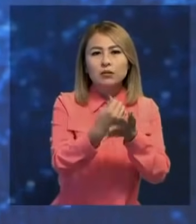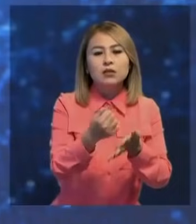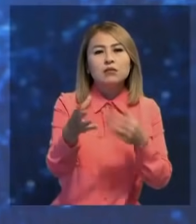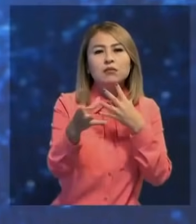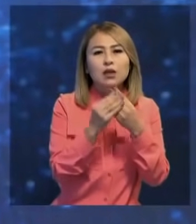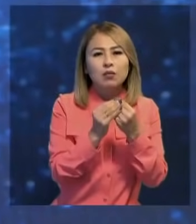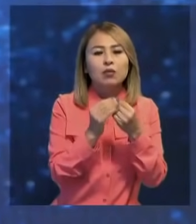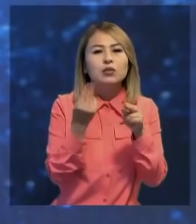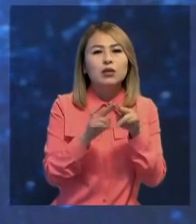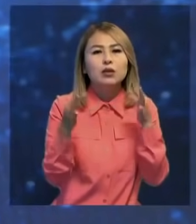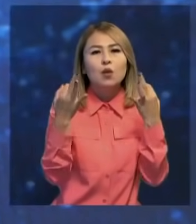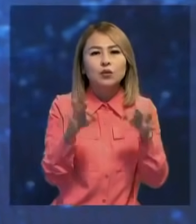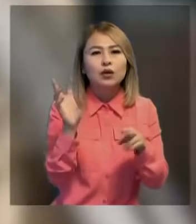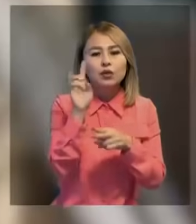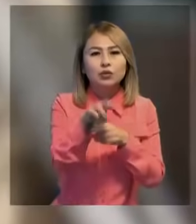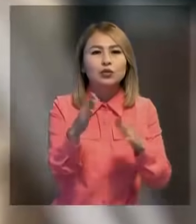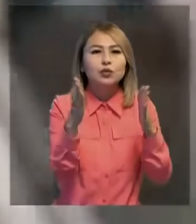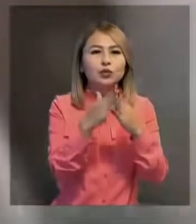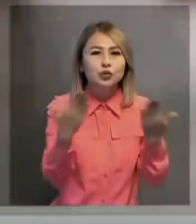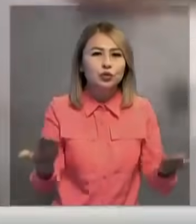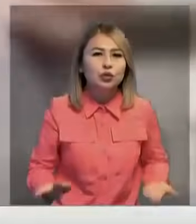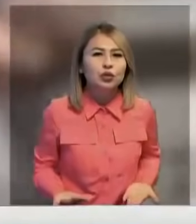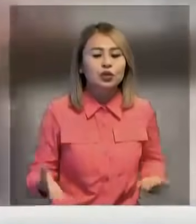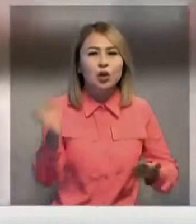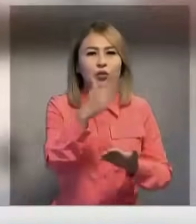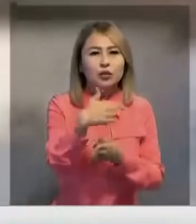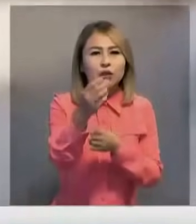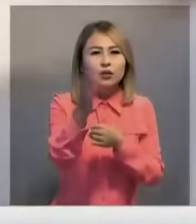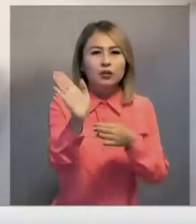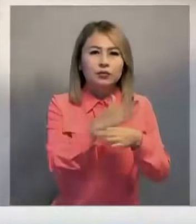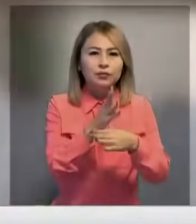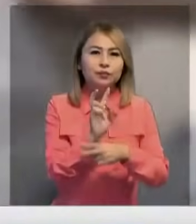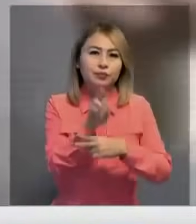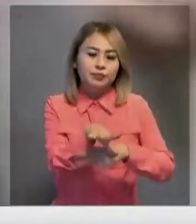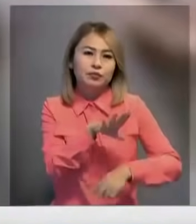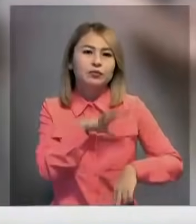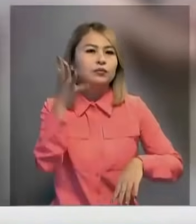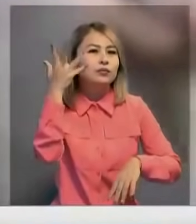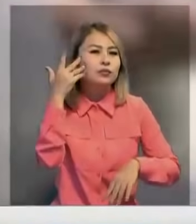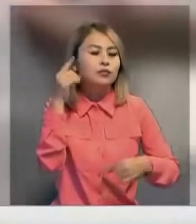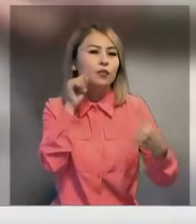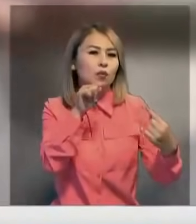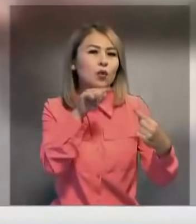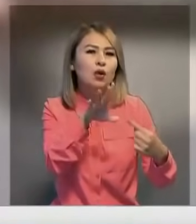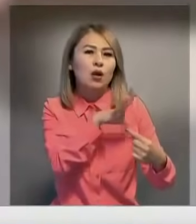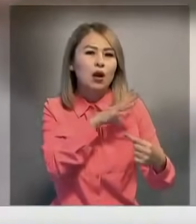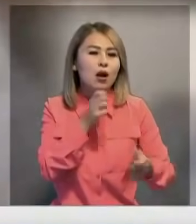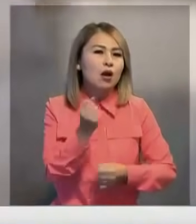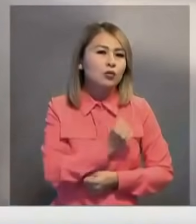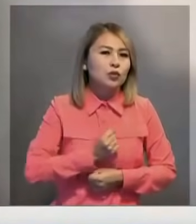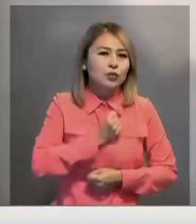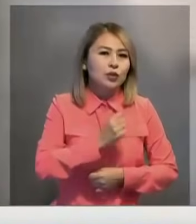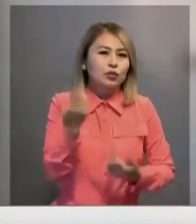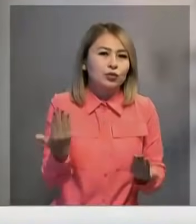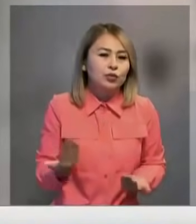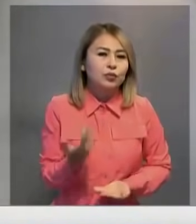өзінің әріптесімен бірге Бостандық аудандағы апатты үйден тұрғындарды шығаруға барған екен. Сол кезде қарсылыққа тап болса керек.